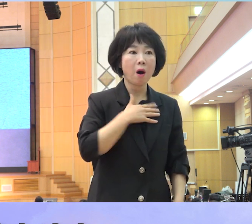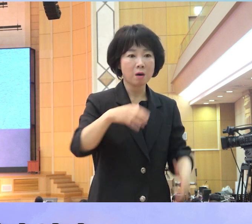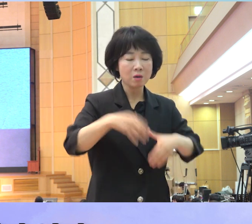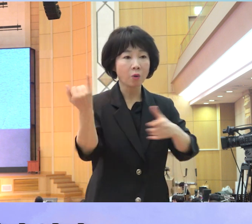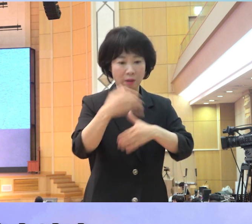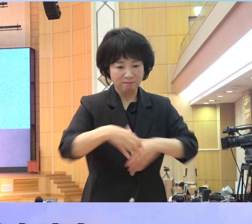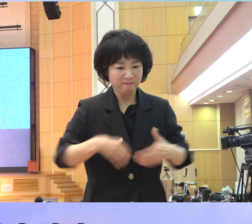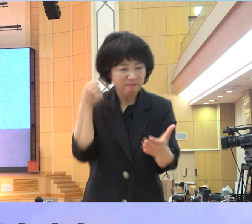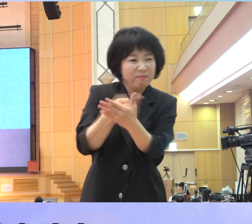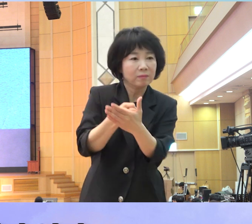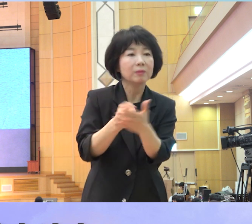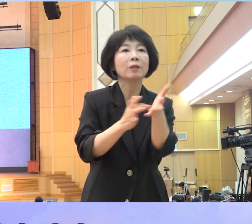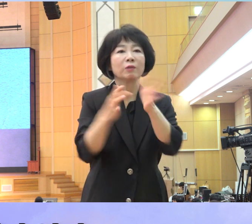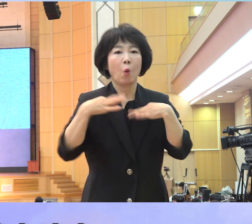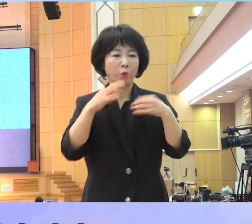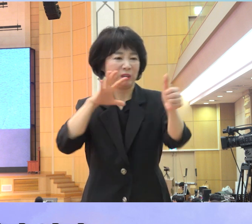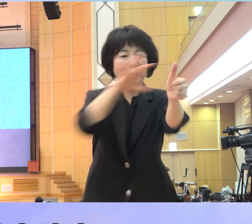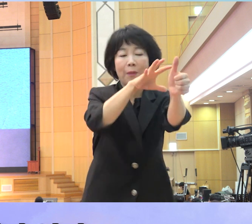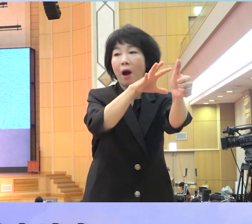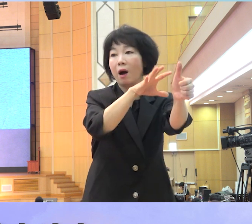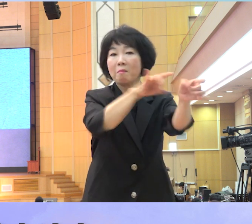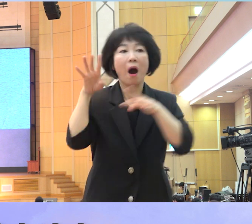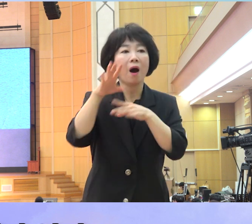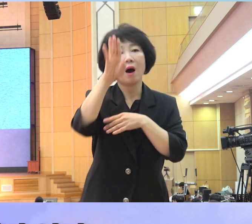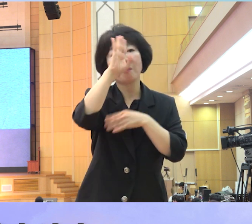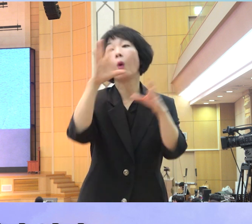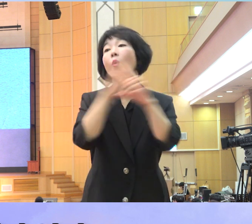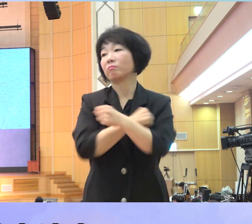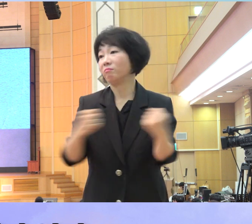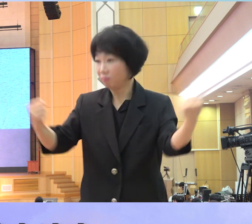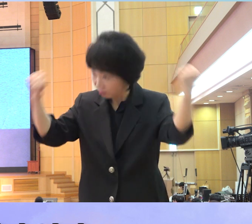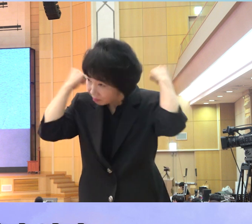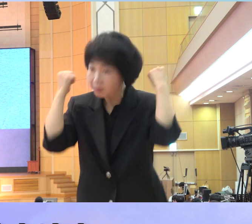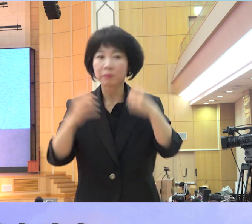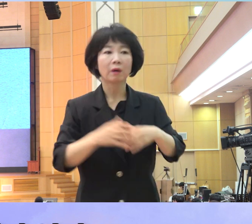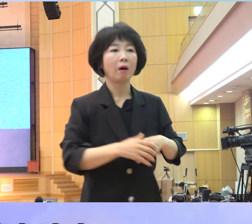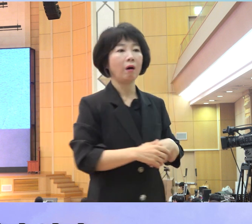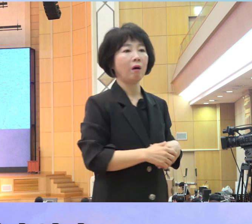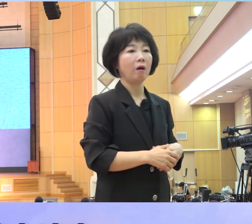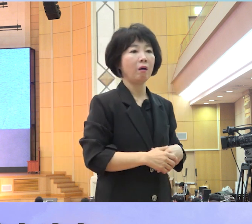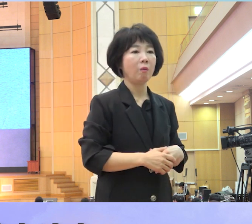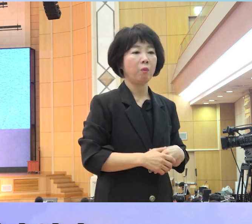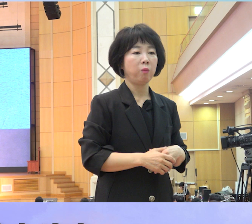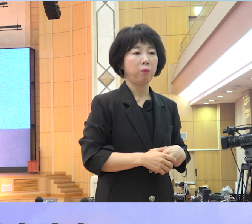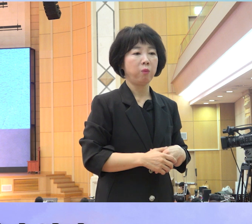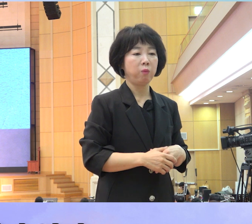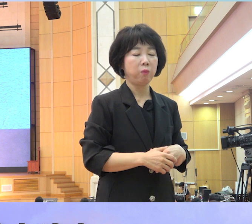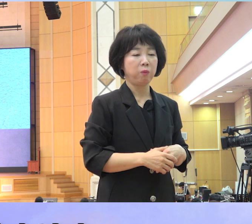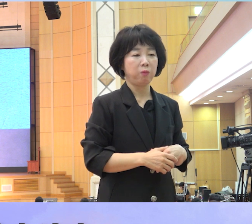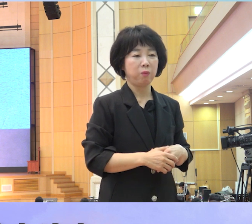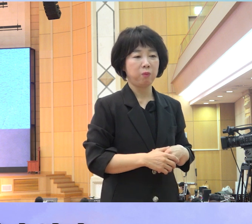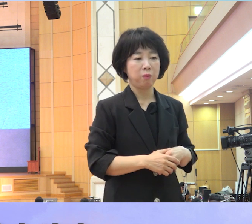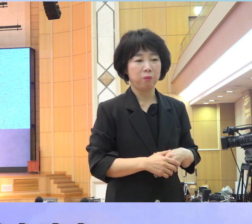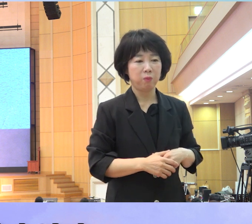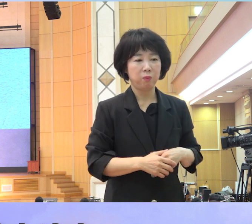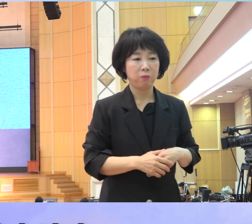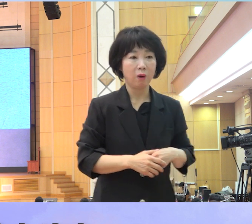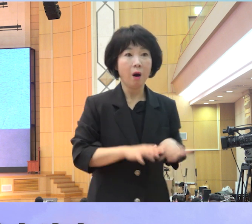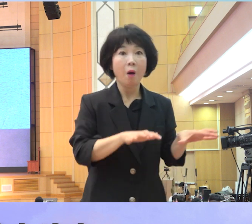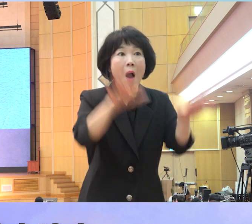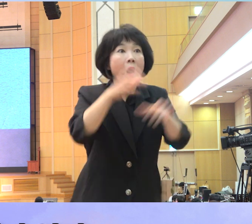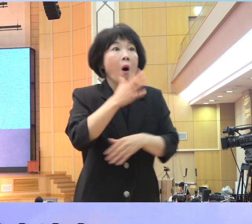막 보면서 간증하면서 막 이 얘기를 들으면서 그랬을 거 아닙니까? 다른 사람들은 다 박수치고